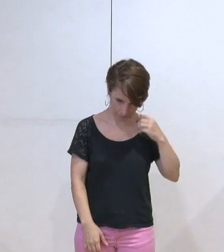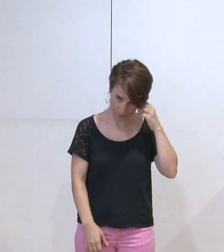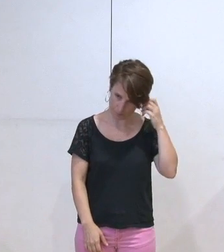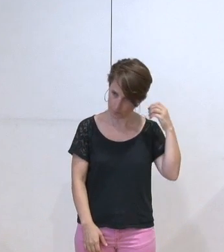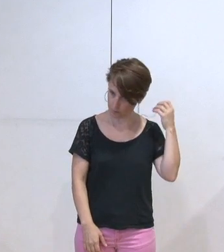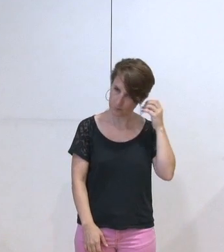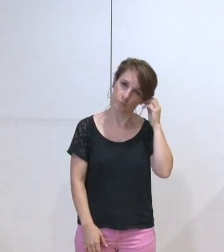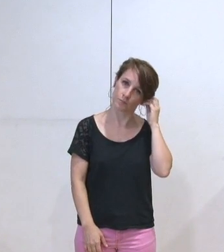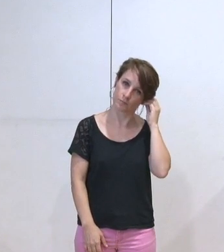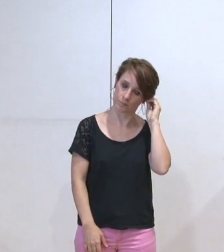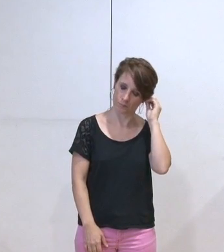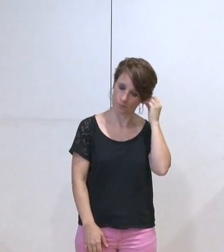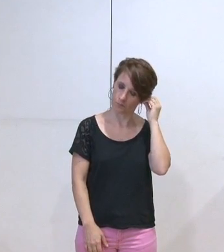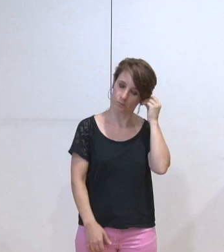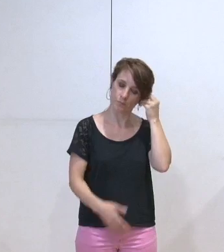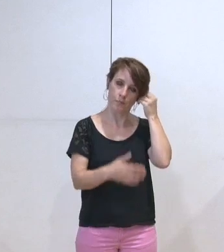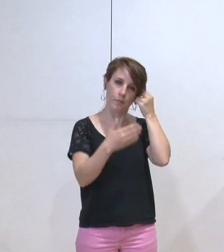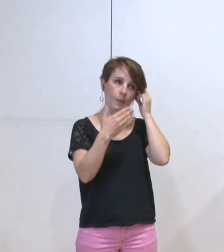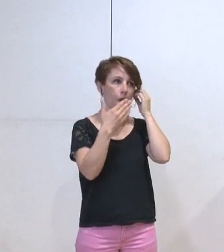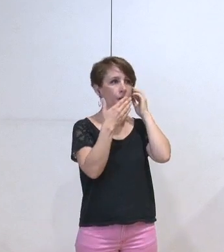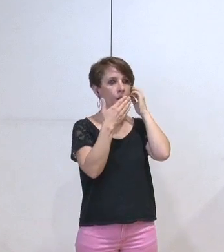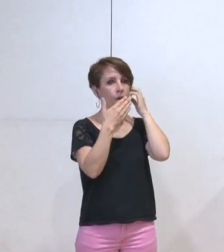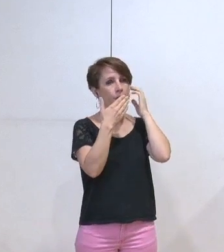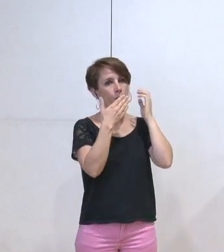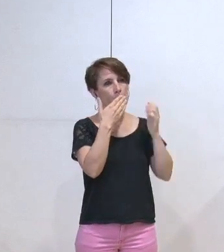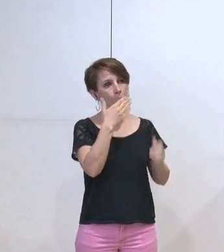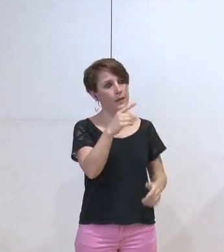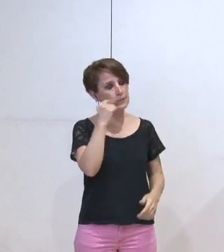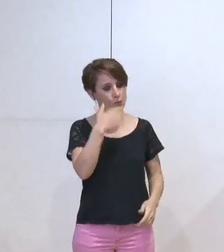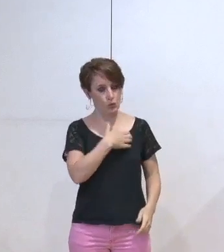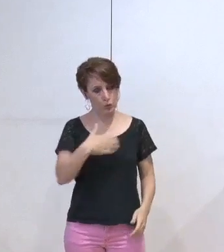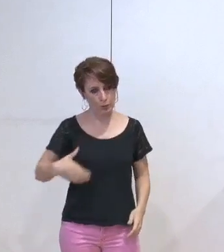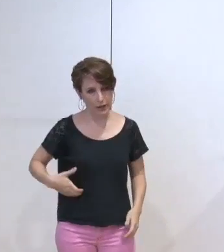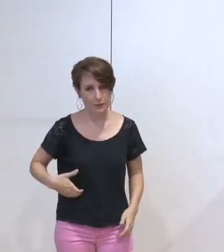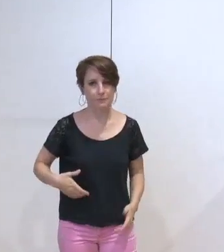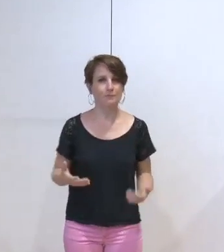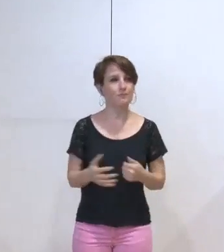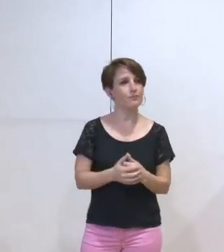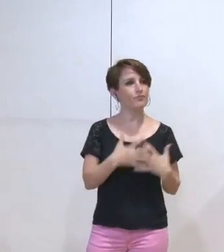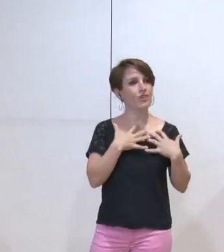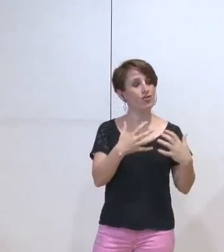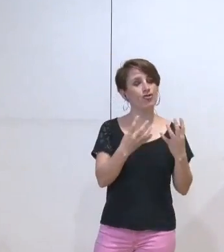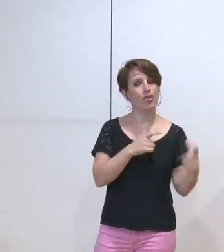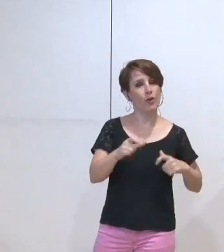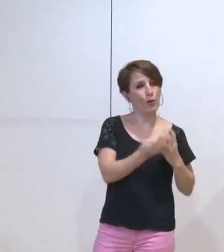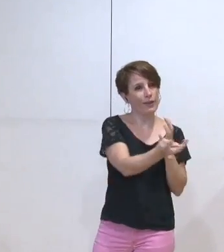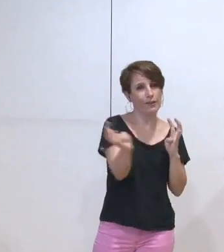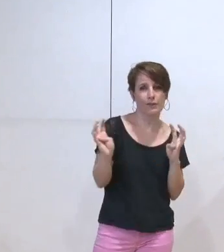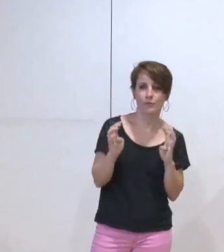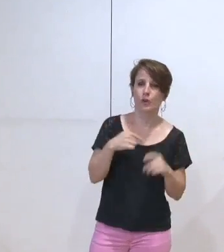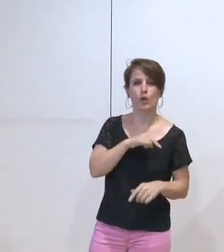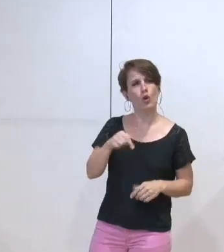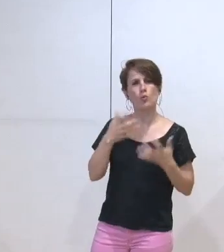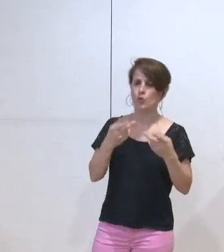parole merci Monsieur le Maire mes chers collègues nous souhaitons effectivement porter à votre connaissance cette